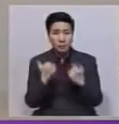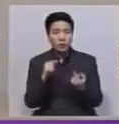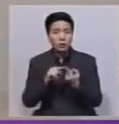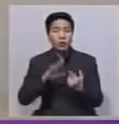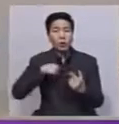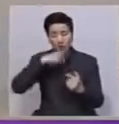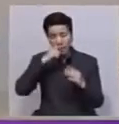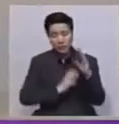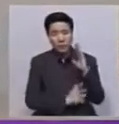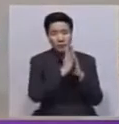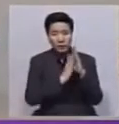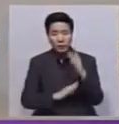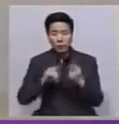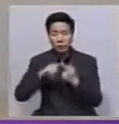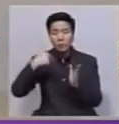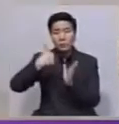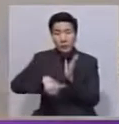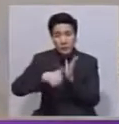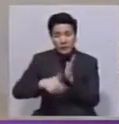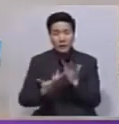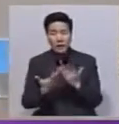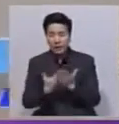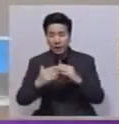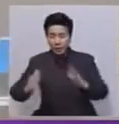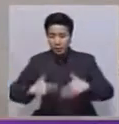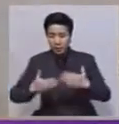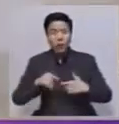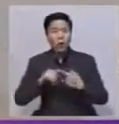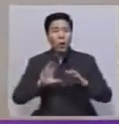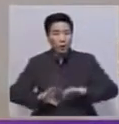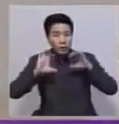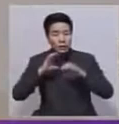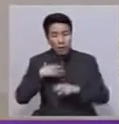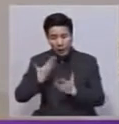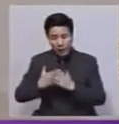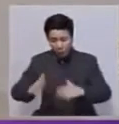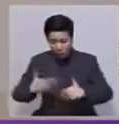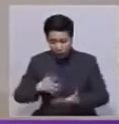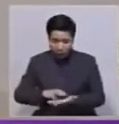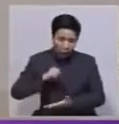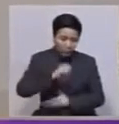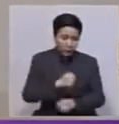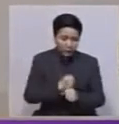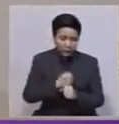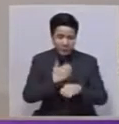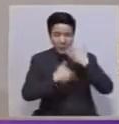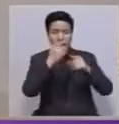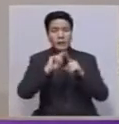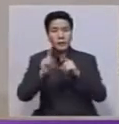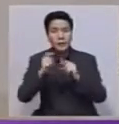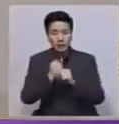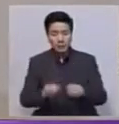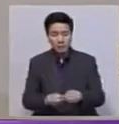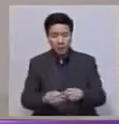ติประเทศชาติก็คือภาษีรายได้เข้ารัฐนะครับเพื่อจะนำไปการพัฒนาประเทศเพื่อให้รองรับการเจริญเติบโต